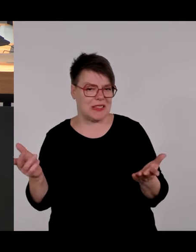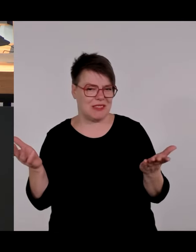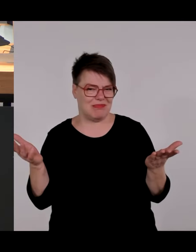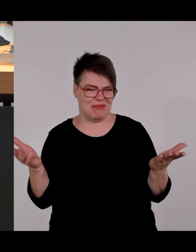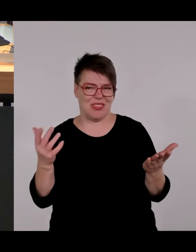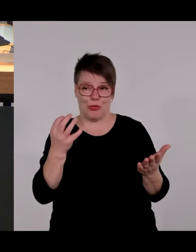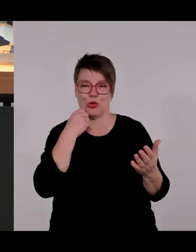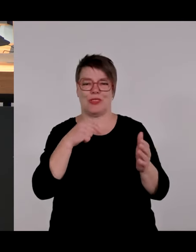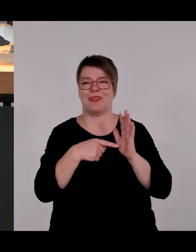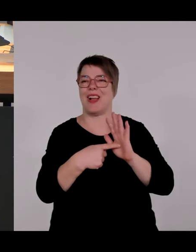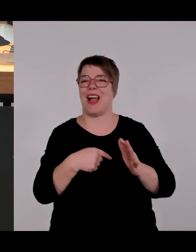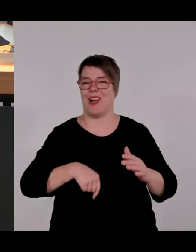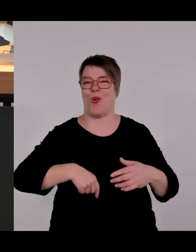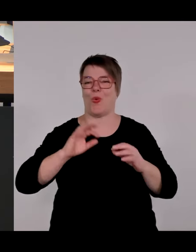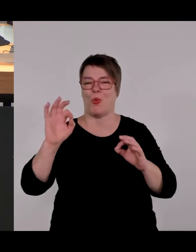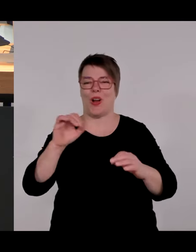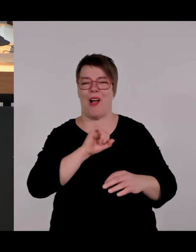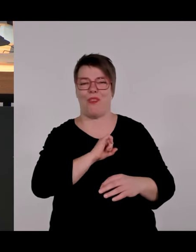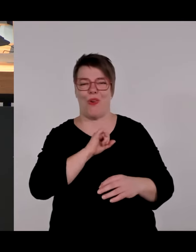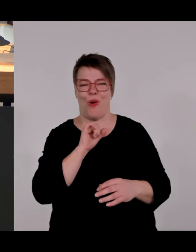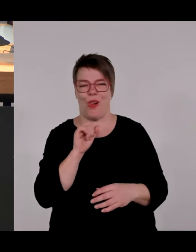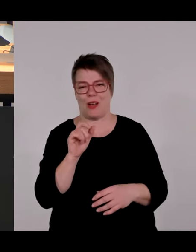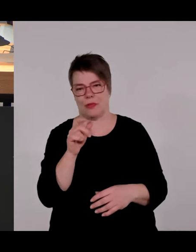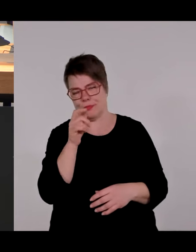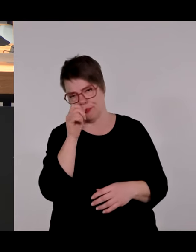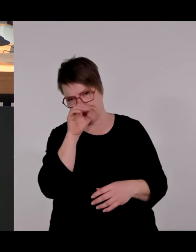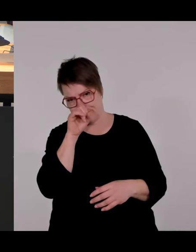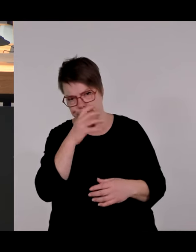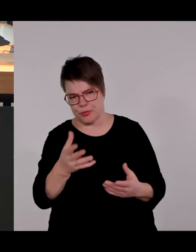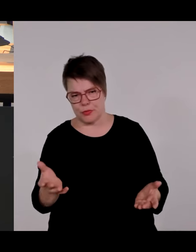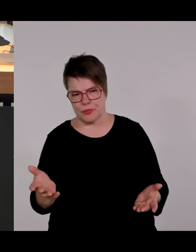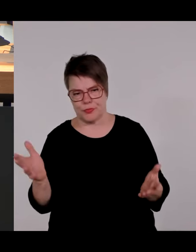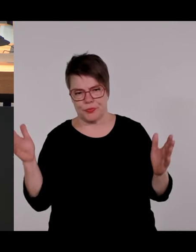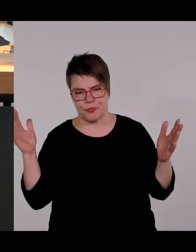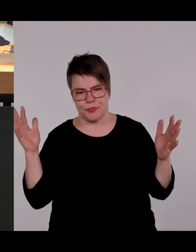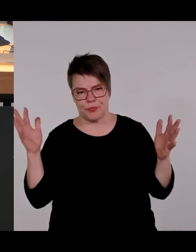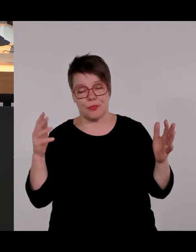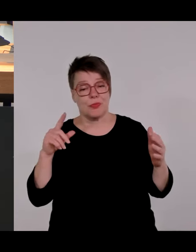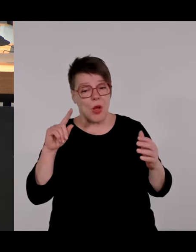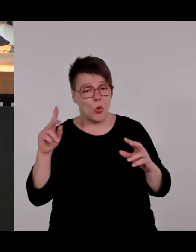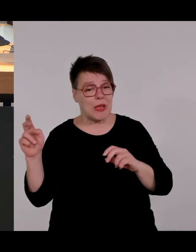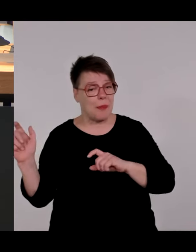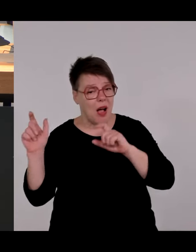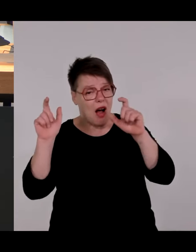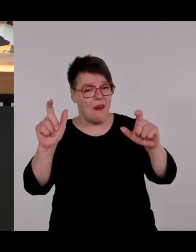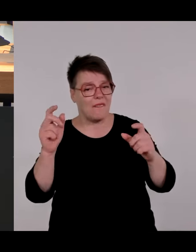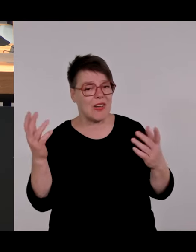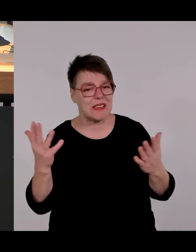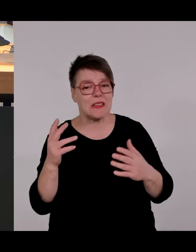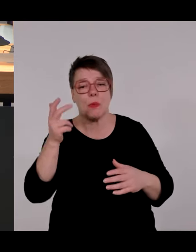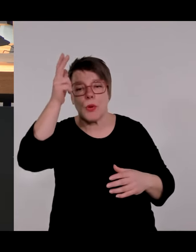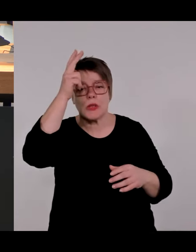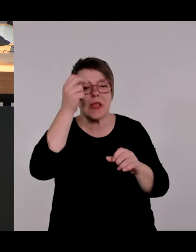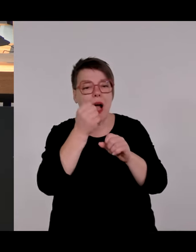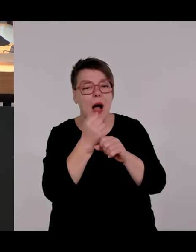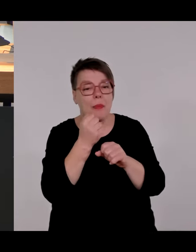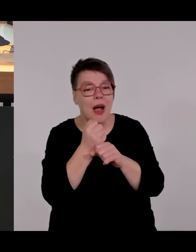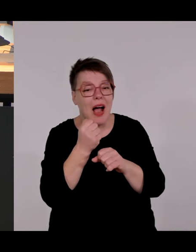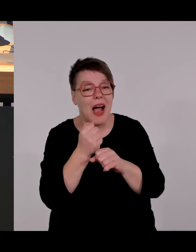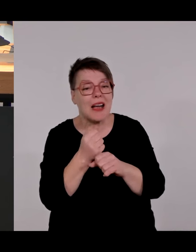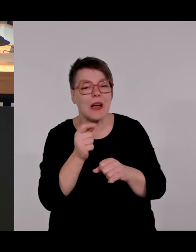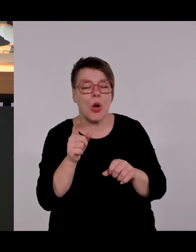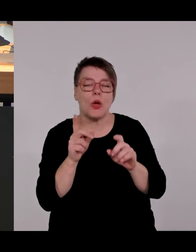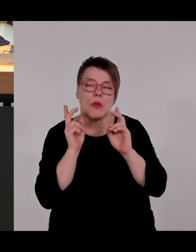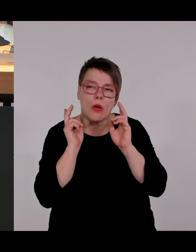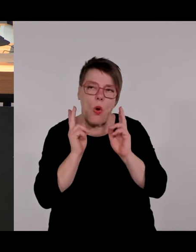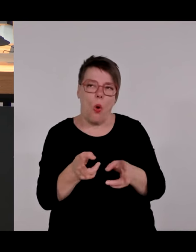nüchtern thematisieren können, analysieren können und Gegenmaßnahmen diskutieren können, ohne dass Frau Spranger einen Wutanfall bekommt und